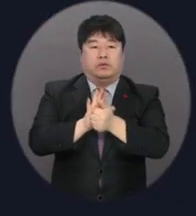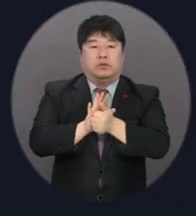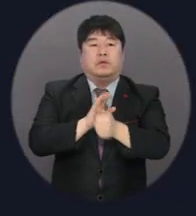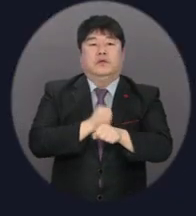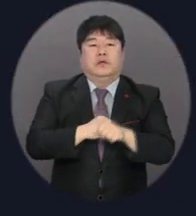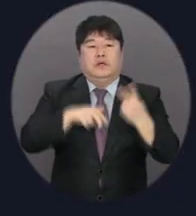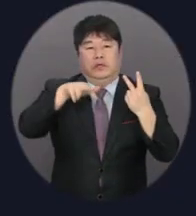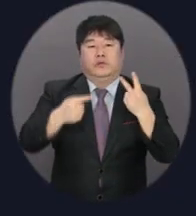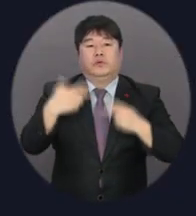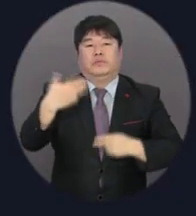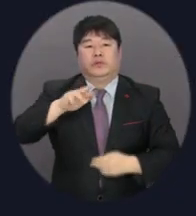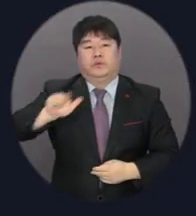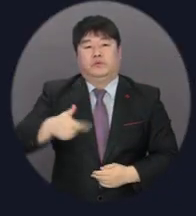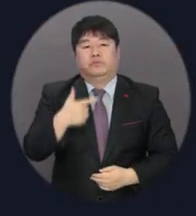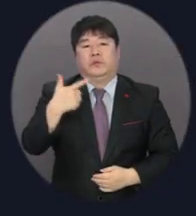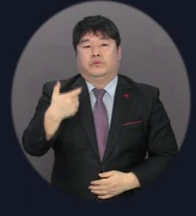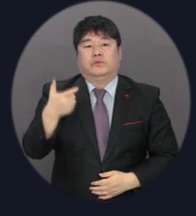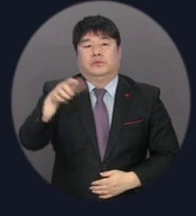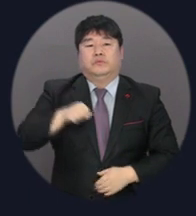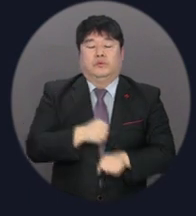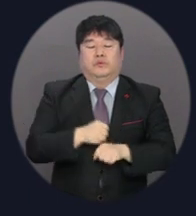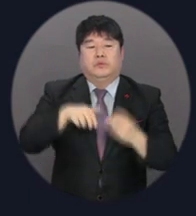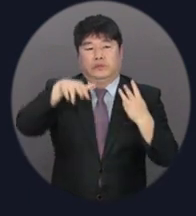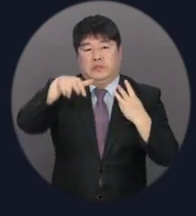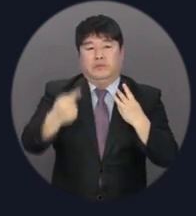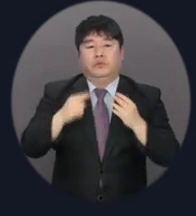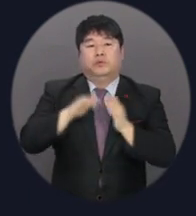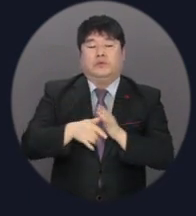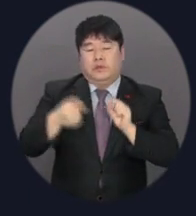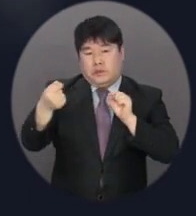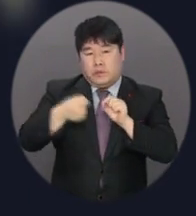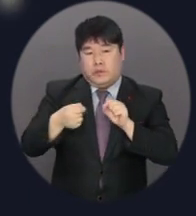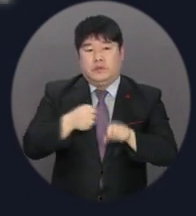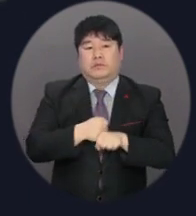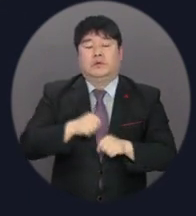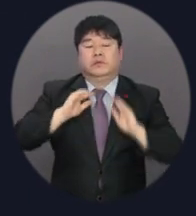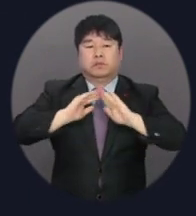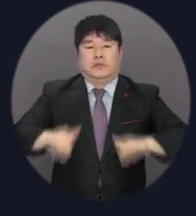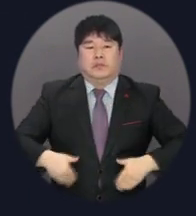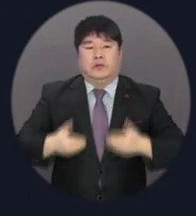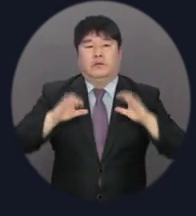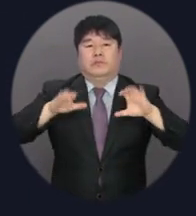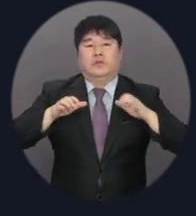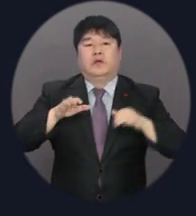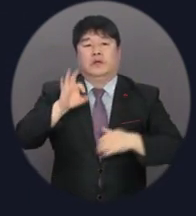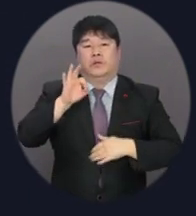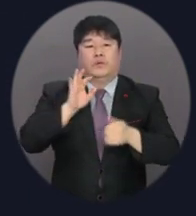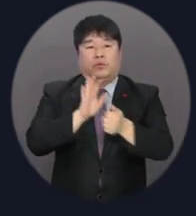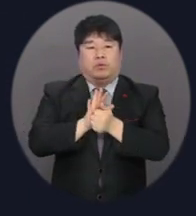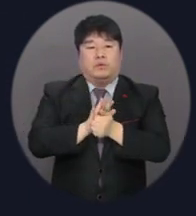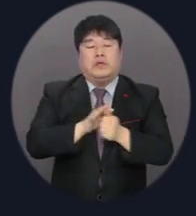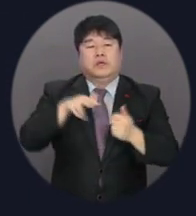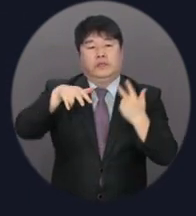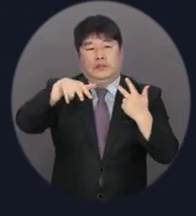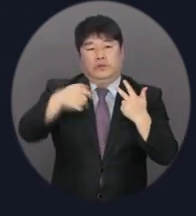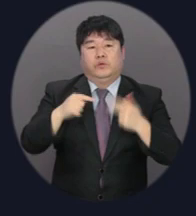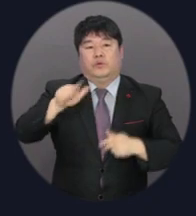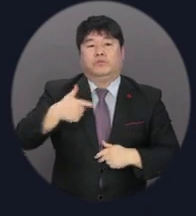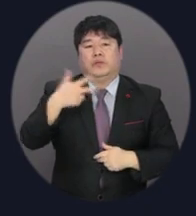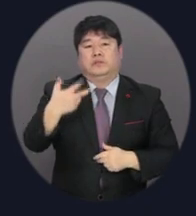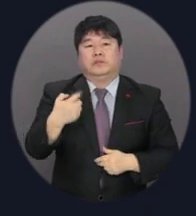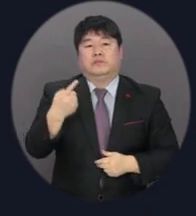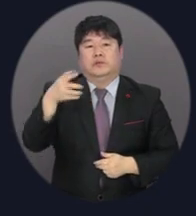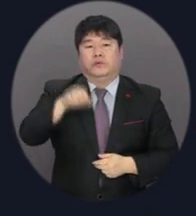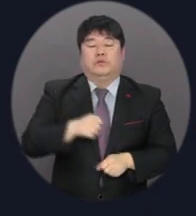2조 8,666억 원으로 3조 원 시대를 눈앞에 뒀고 전라남도에 대한 국비 규모는 7조 6,671억